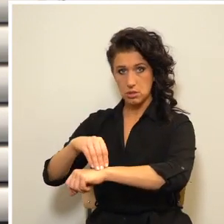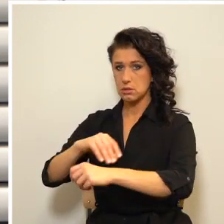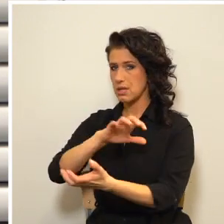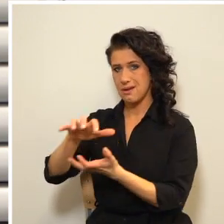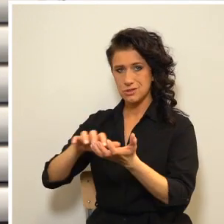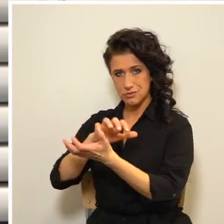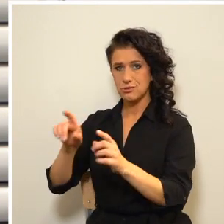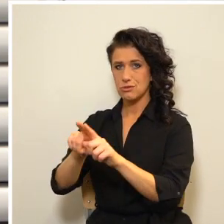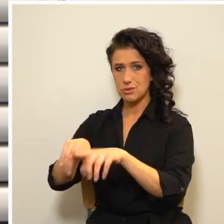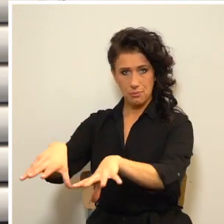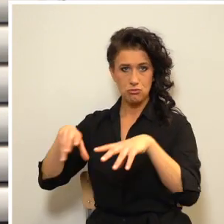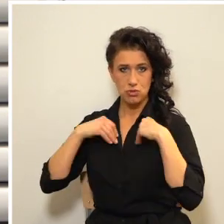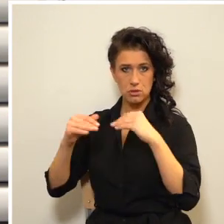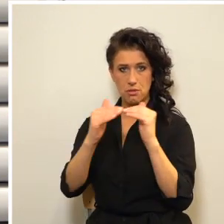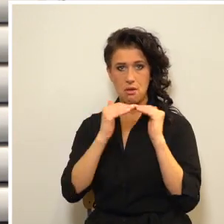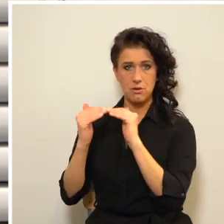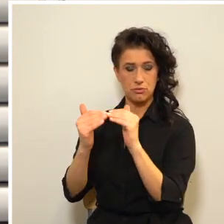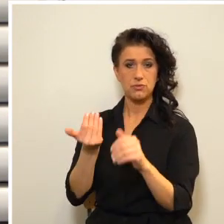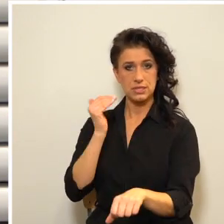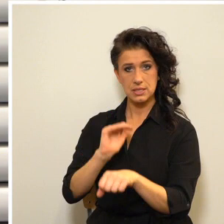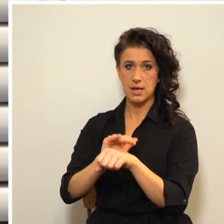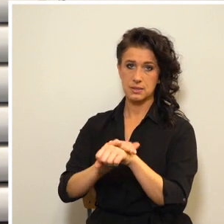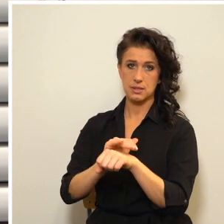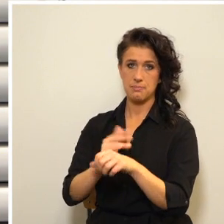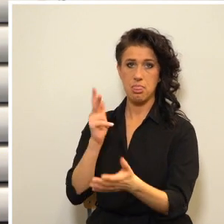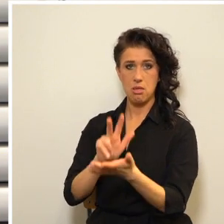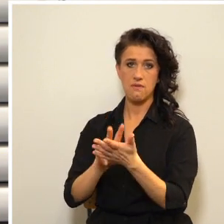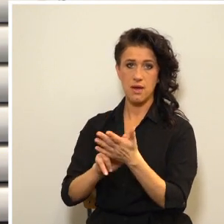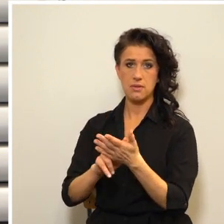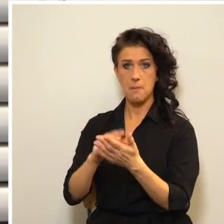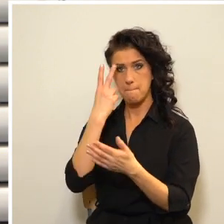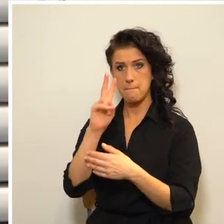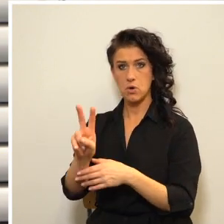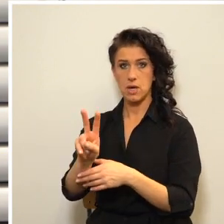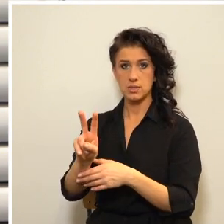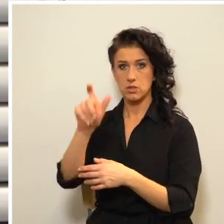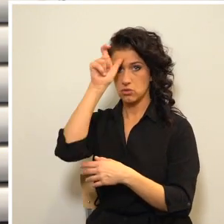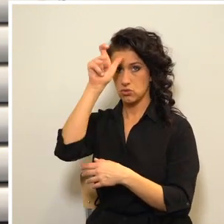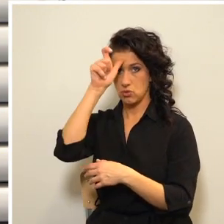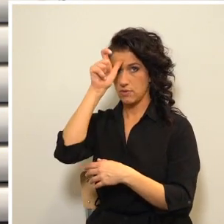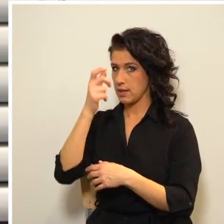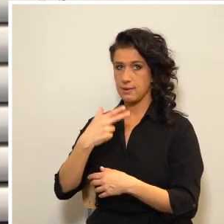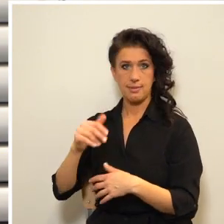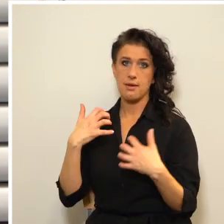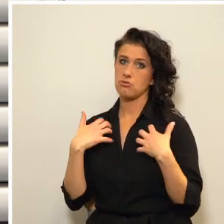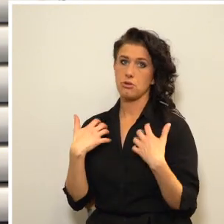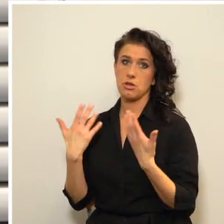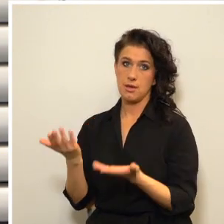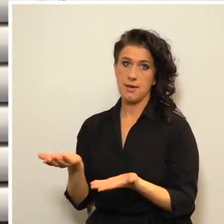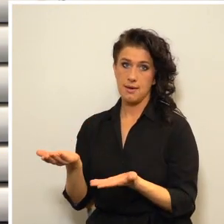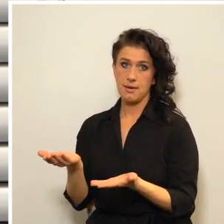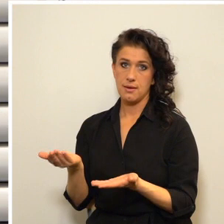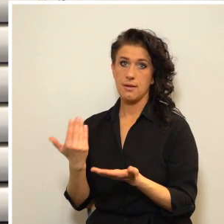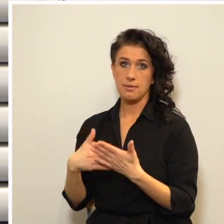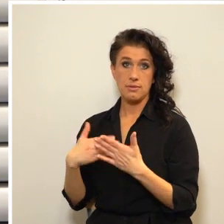wszędzie przyjętej zaakceptowane wykazać że dany człowiek nie żyje i dopiero wtedy możemy